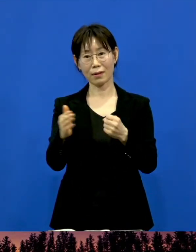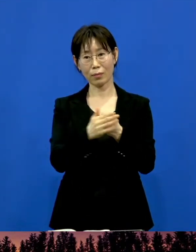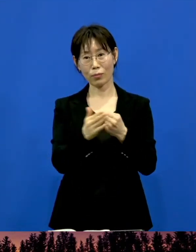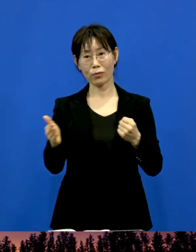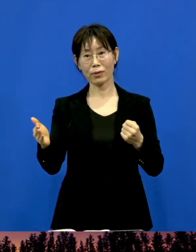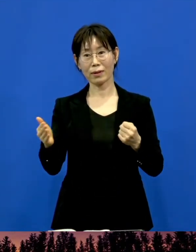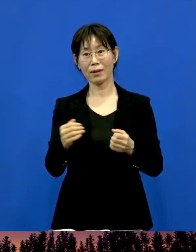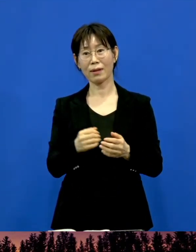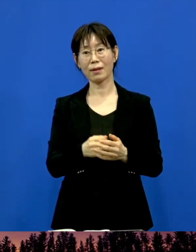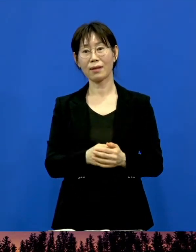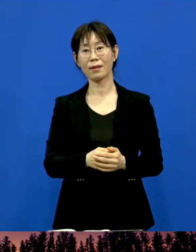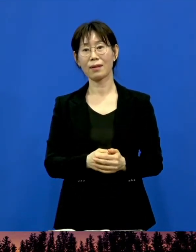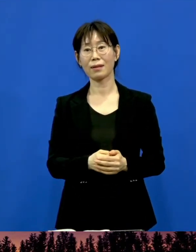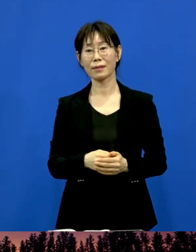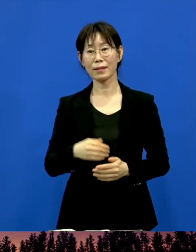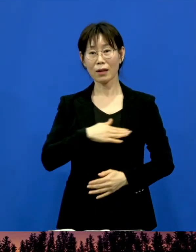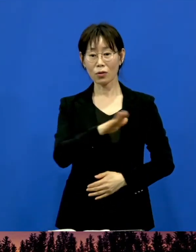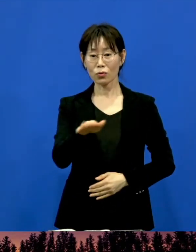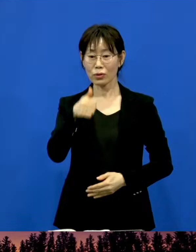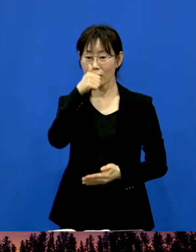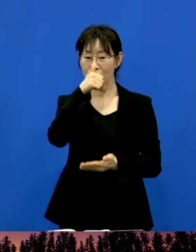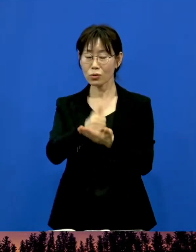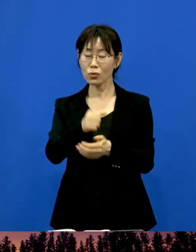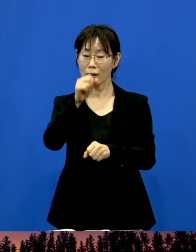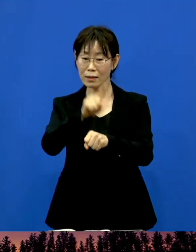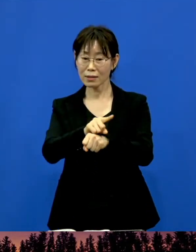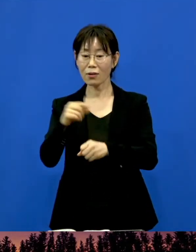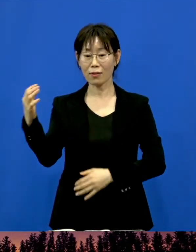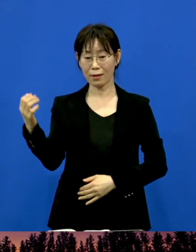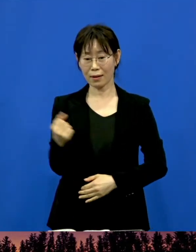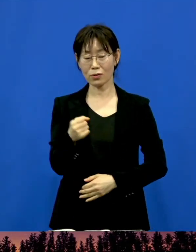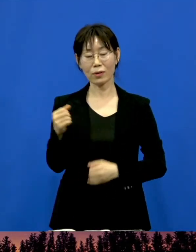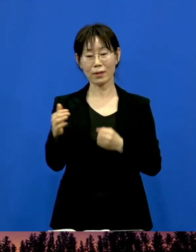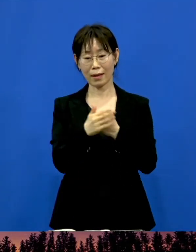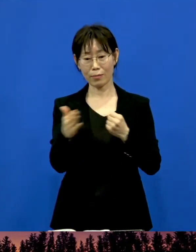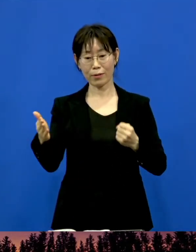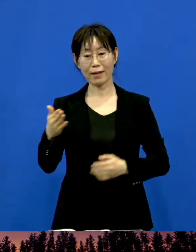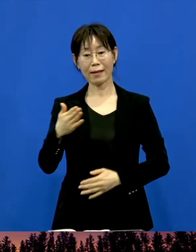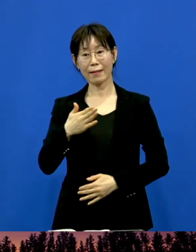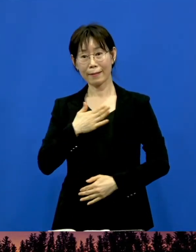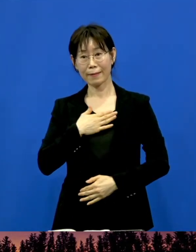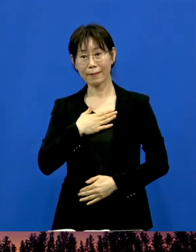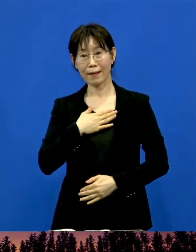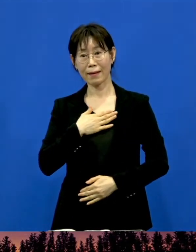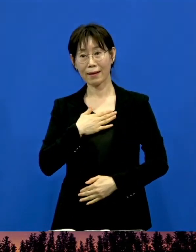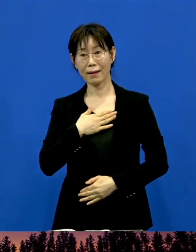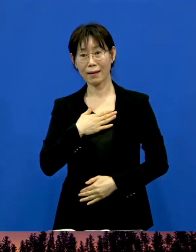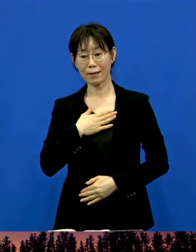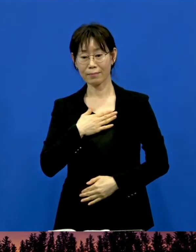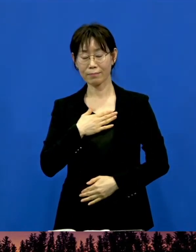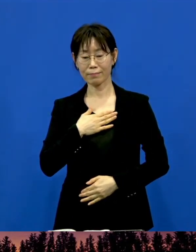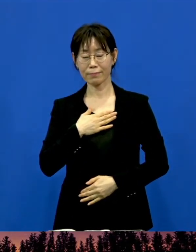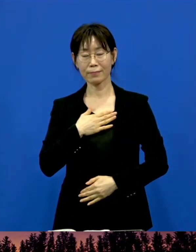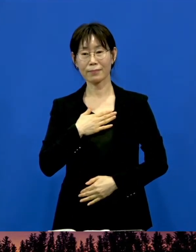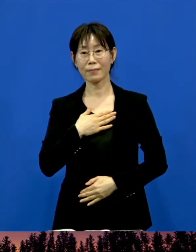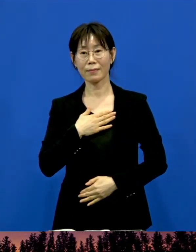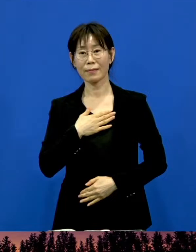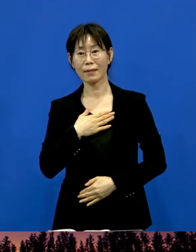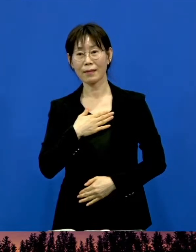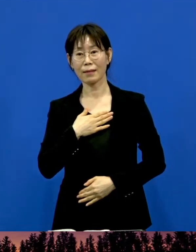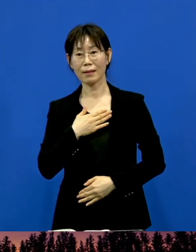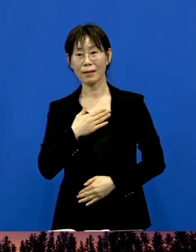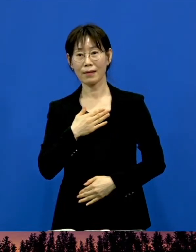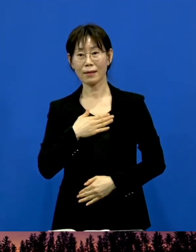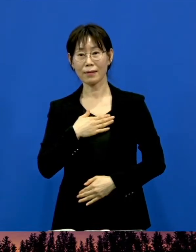욕구가 오염이 된다는 거예요. 우리는 죄성을 갖고 있기 때문에 내 욕구가 욕구 상태로 중립으로 있지 않고